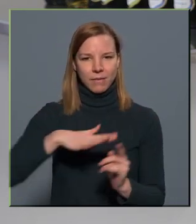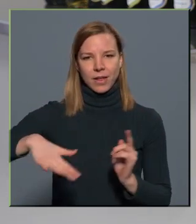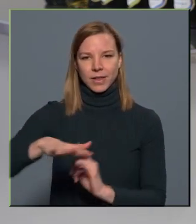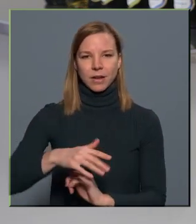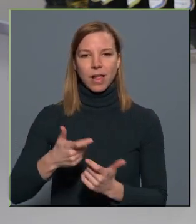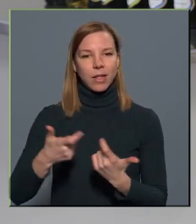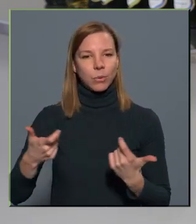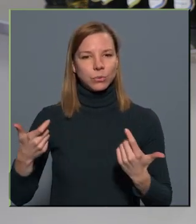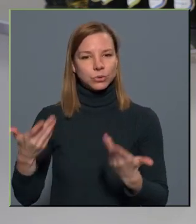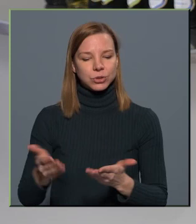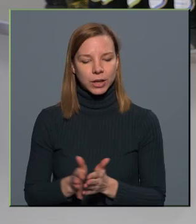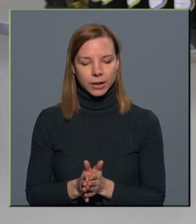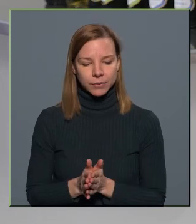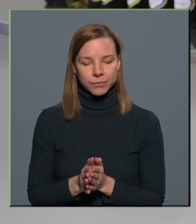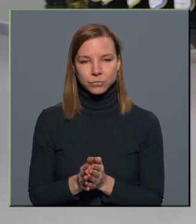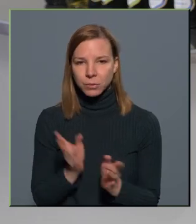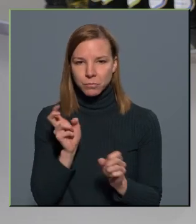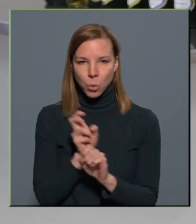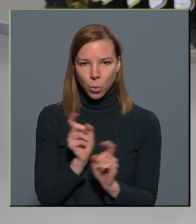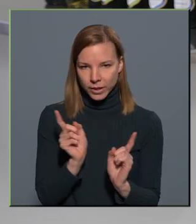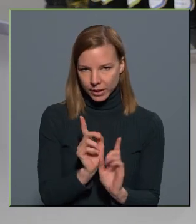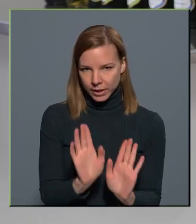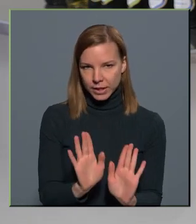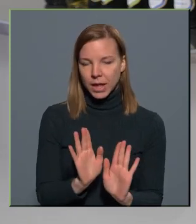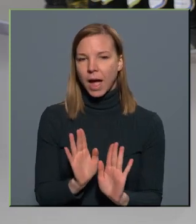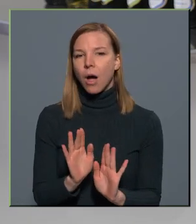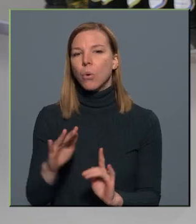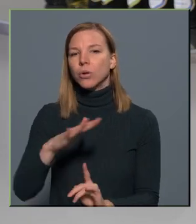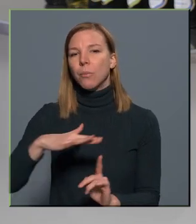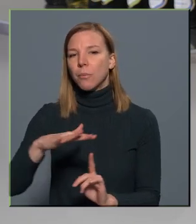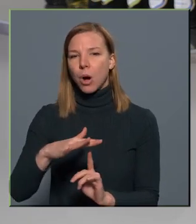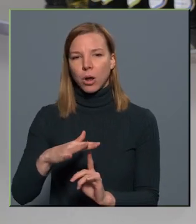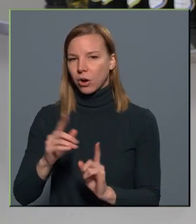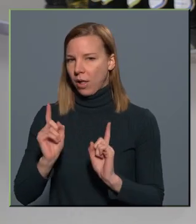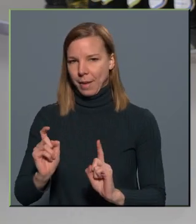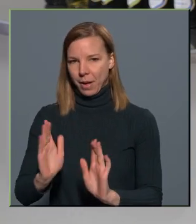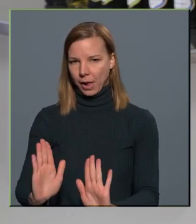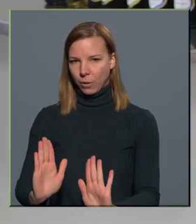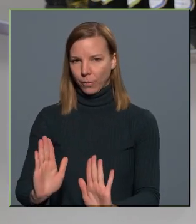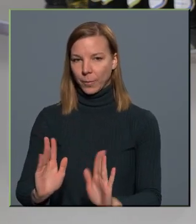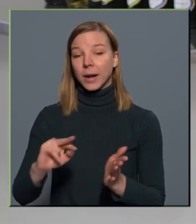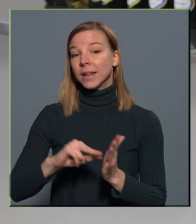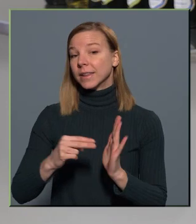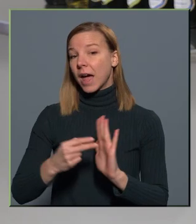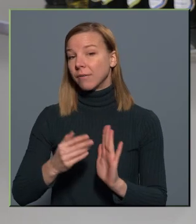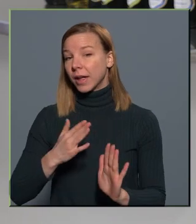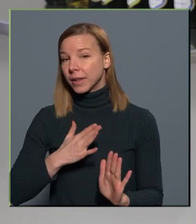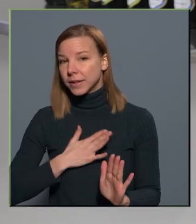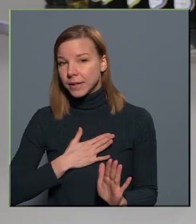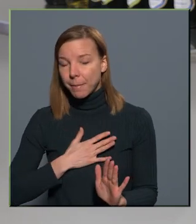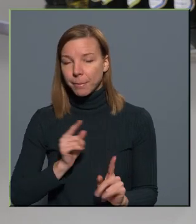Zárójelben mondom, hogy itt azért nem állunk meg a park ügyében, tehát én azt tervezem, talán volt már,